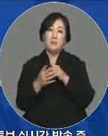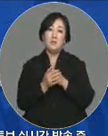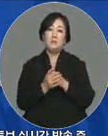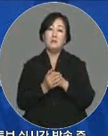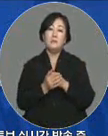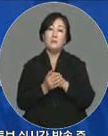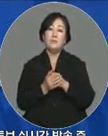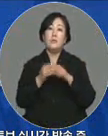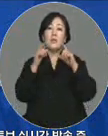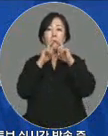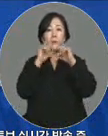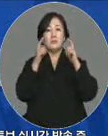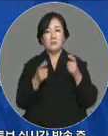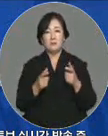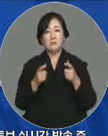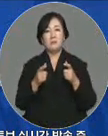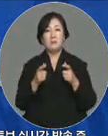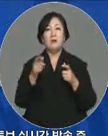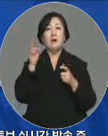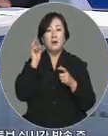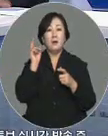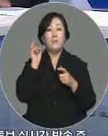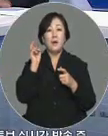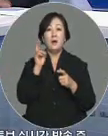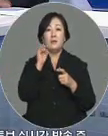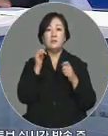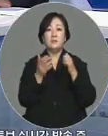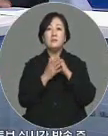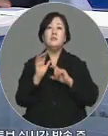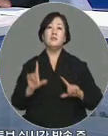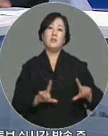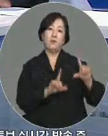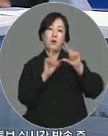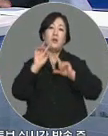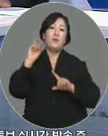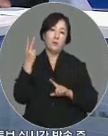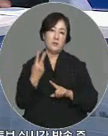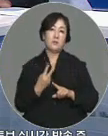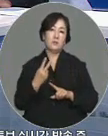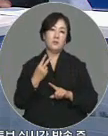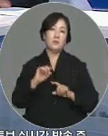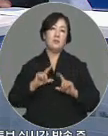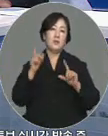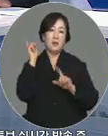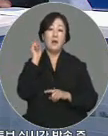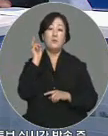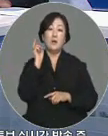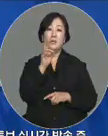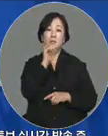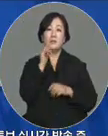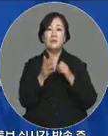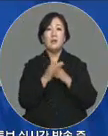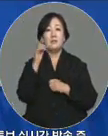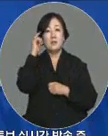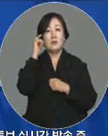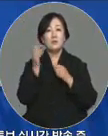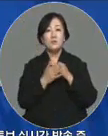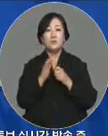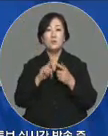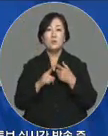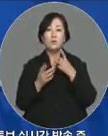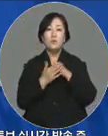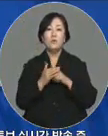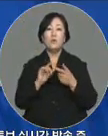우리가 마스크를 벗는 그런 일상으로 돌아갈 수 있는 날이 오지 않을까 이렇게 생각을 합니다. 이가